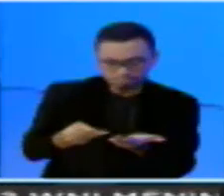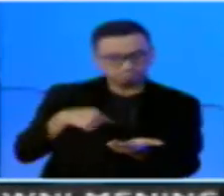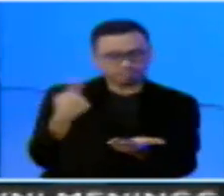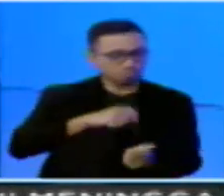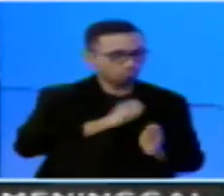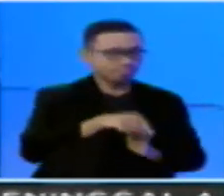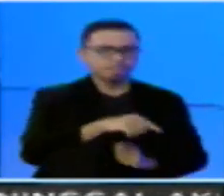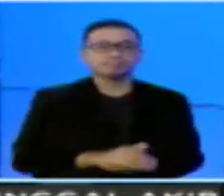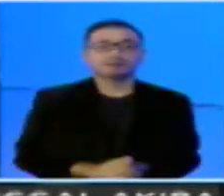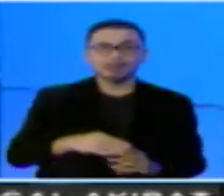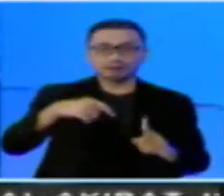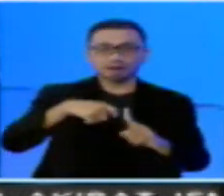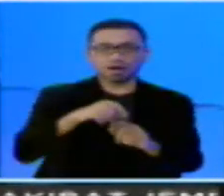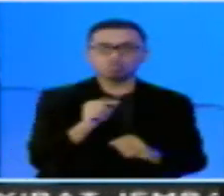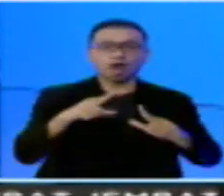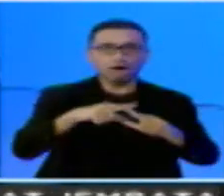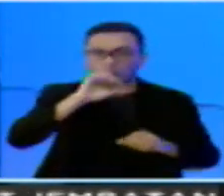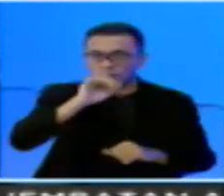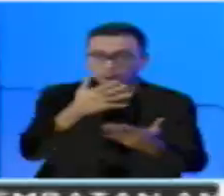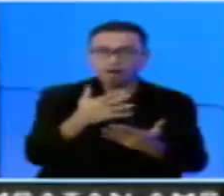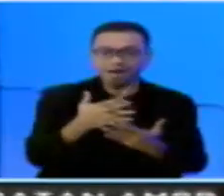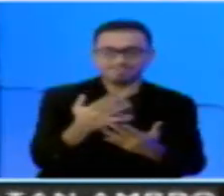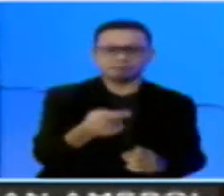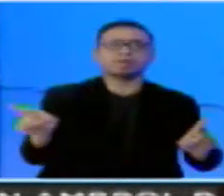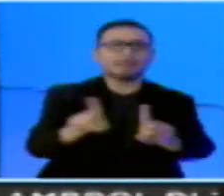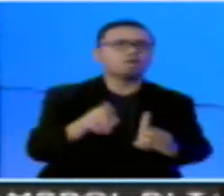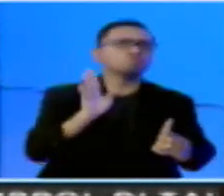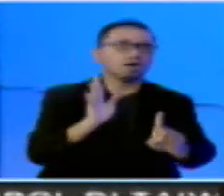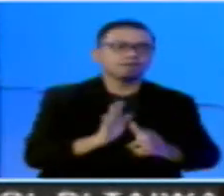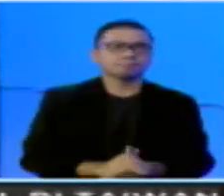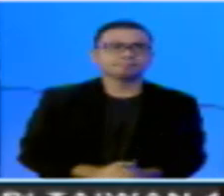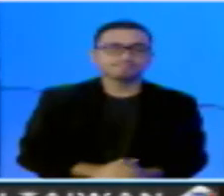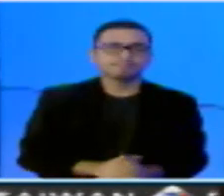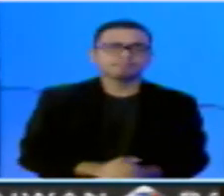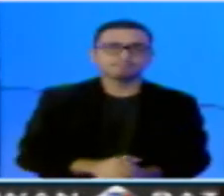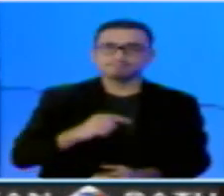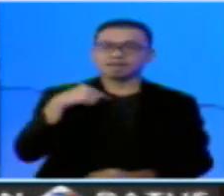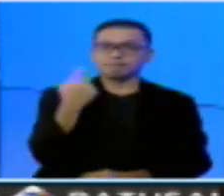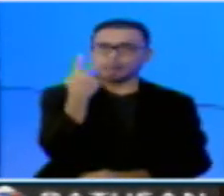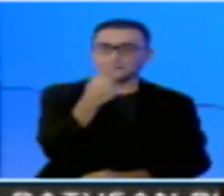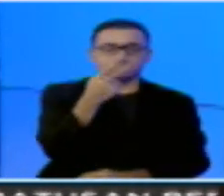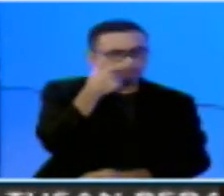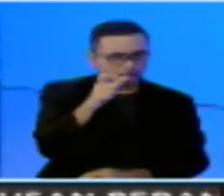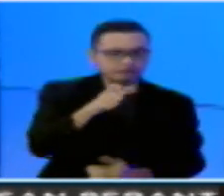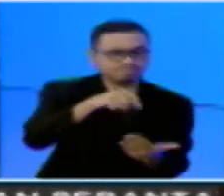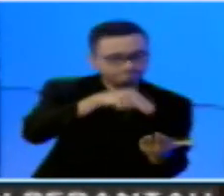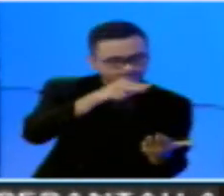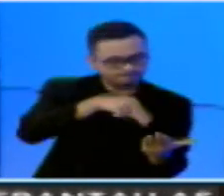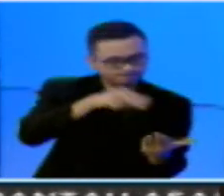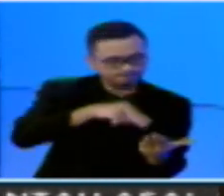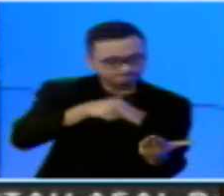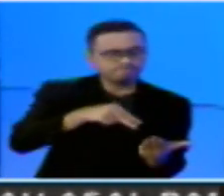pihak KUA mengaku menikahkan keduanya. Saya cross-check, saya teliti